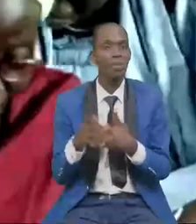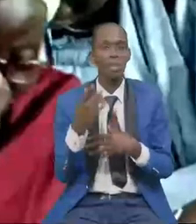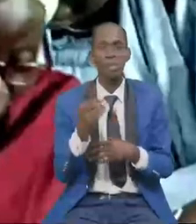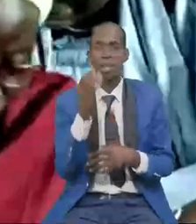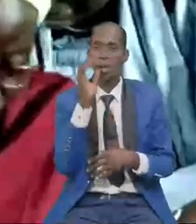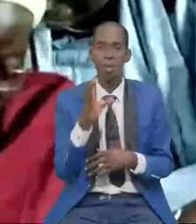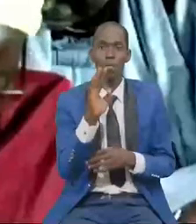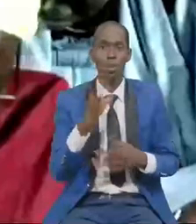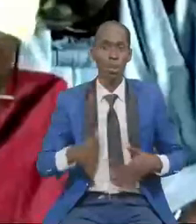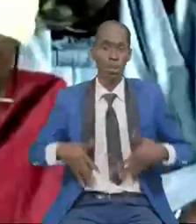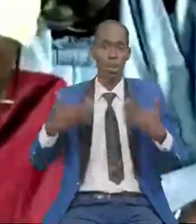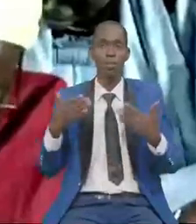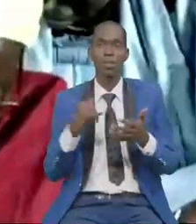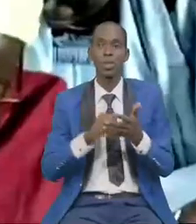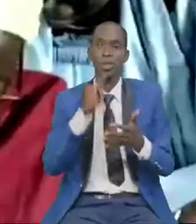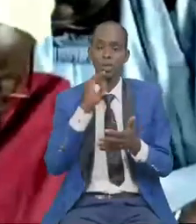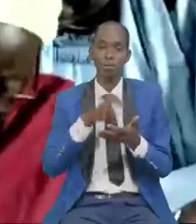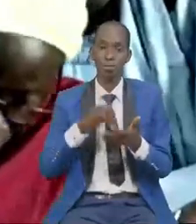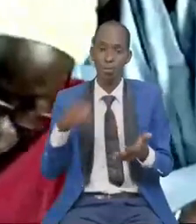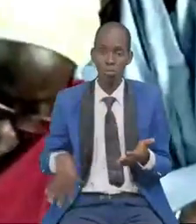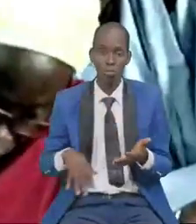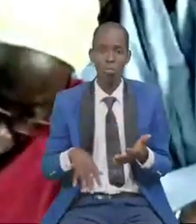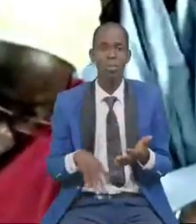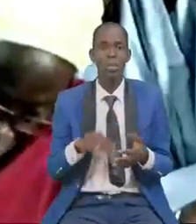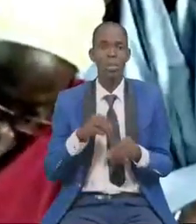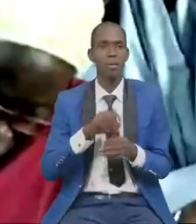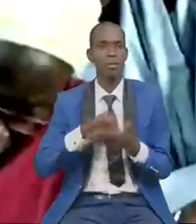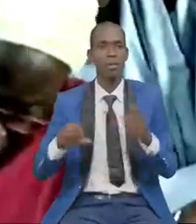Après que la malédiction de ta vie soit ôtée, verset 14.